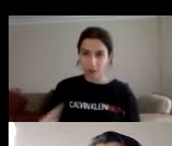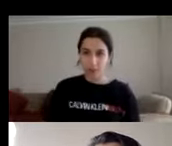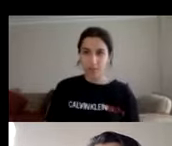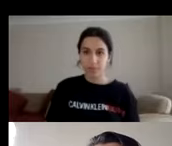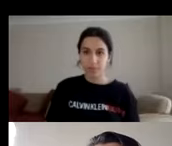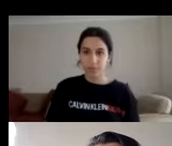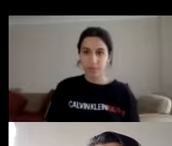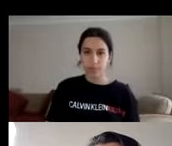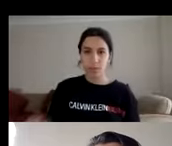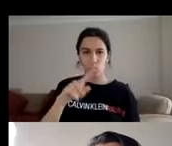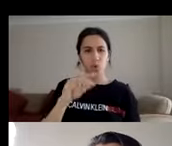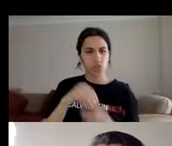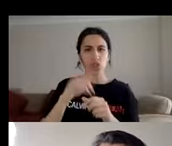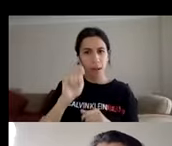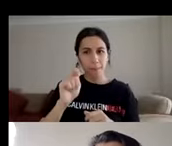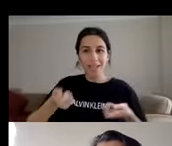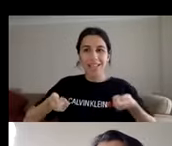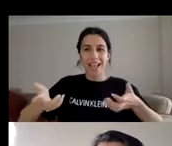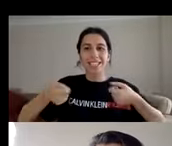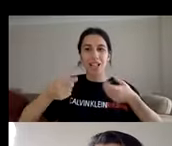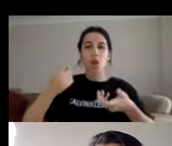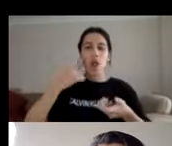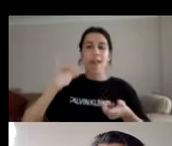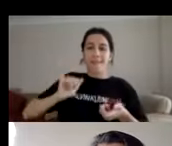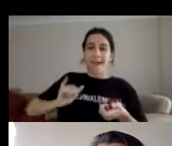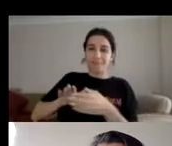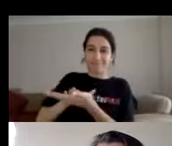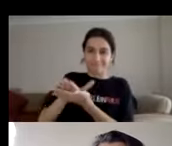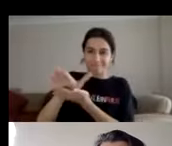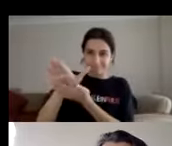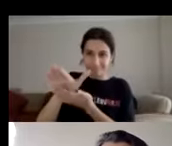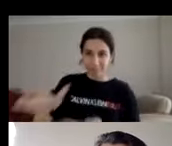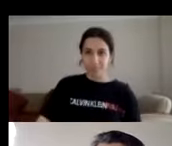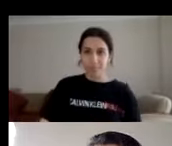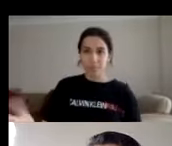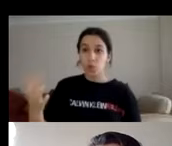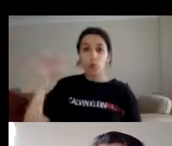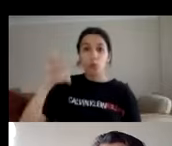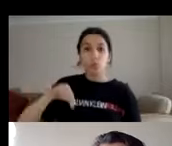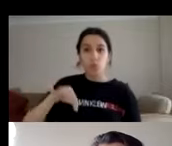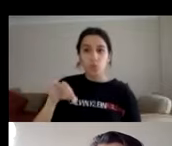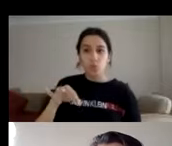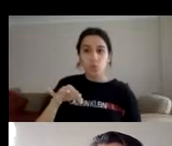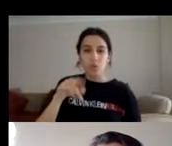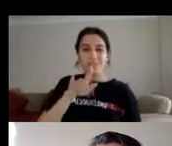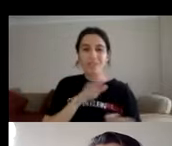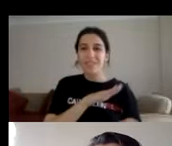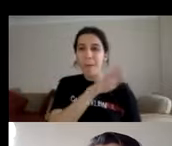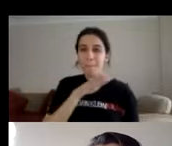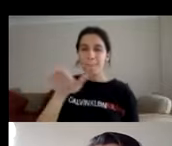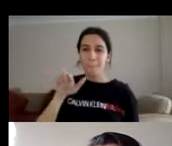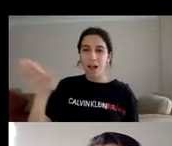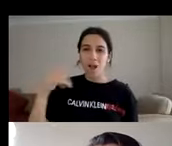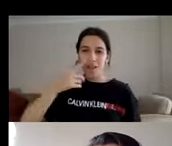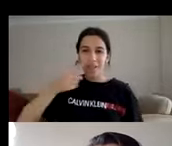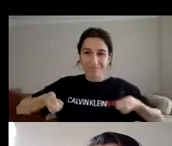Bunun için yaptılar. İşte tekerlek sandalyenin rampaya çıkabilmesini sağlamak için. Peki bugün ondan sadece o rampalardan tekerlekli